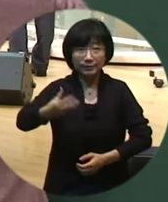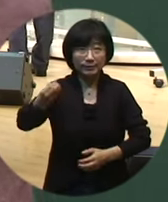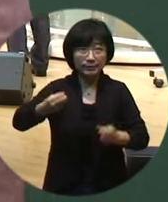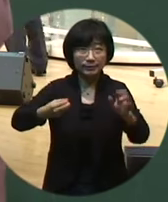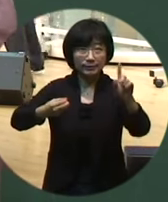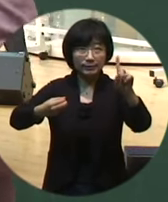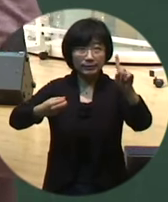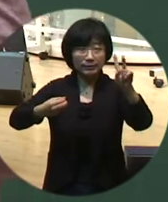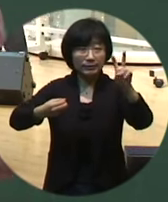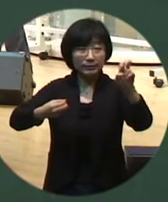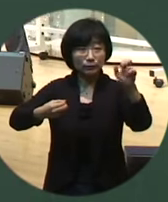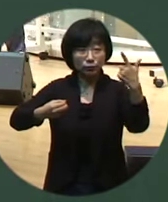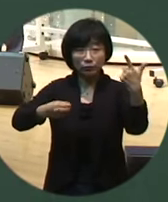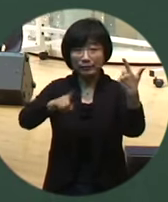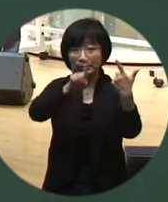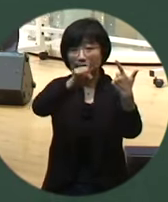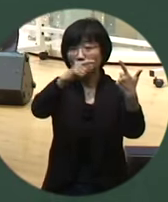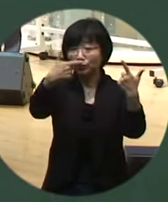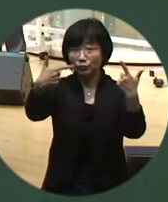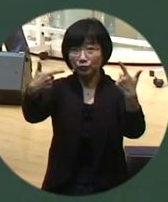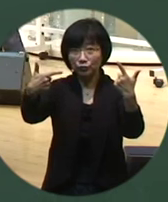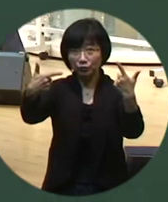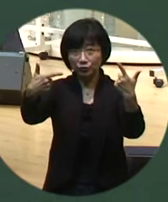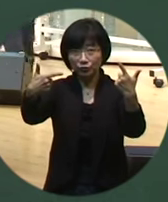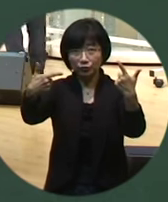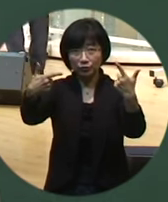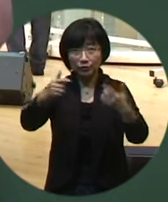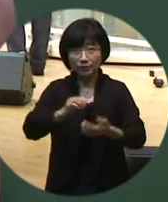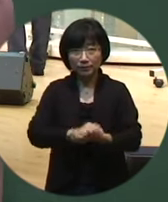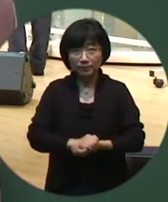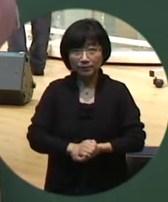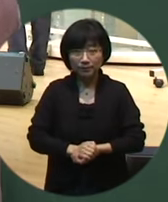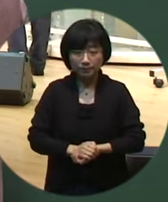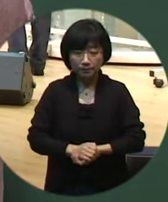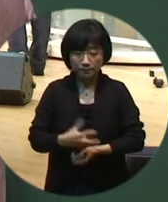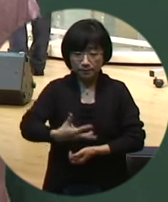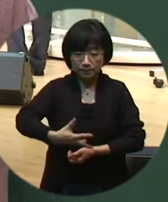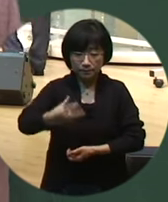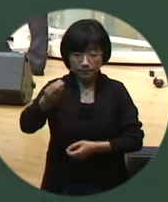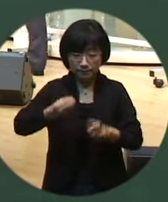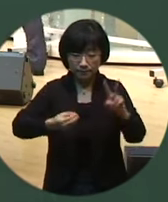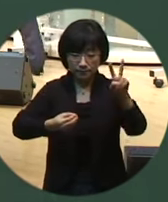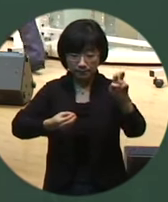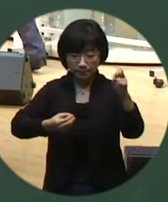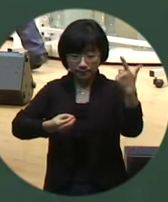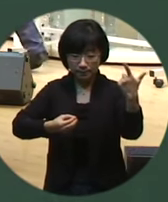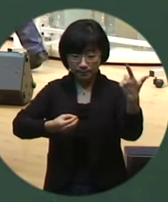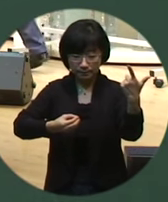1절에서 6절. And Genesis 26:1-6. 창세기 26장